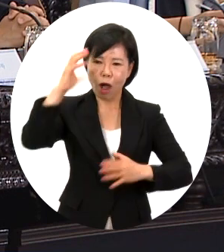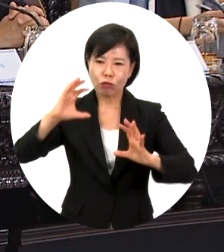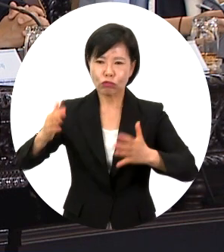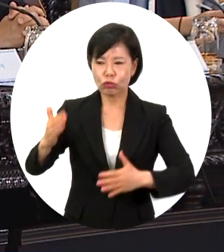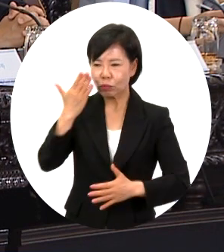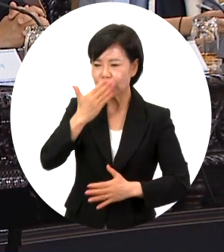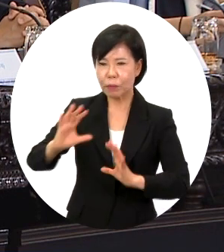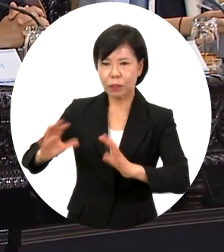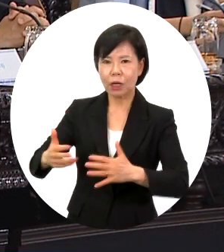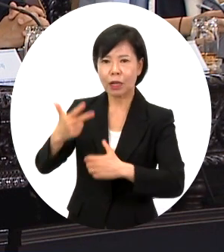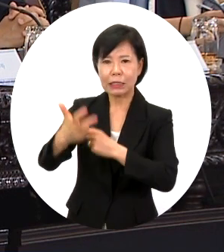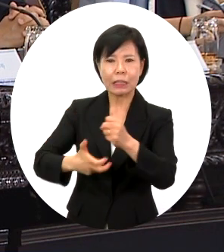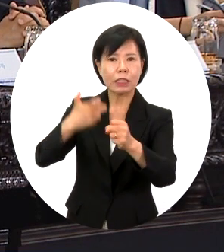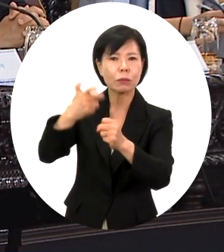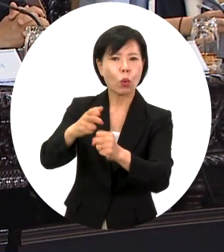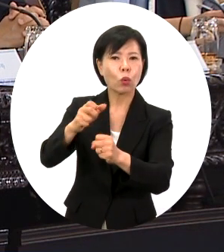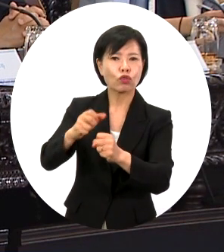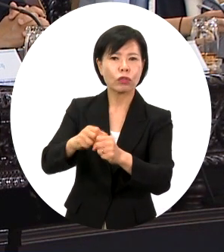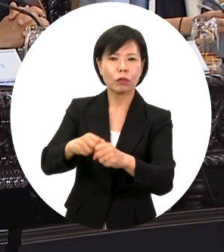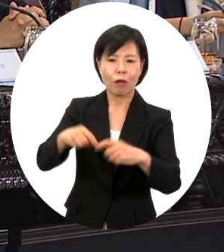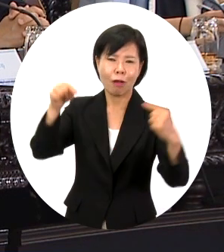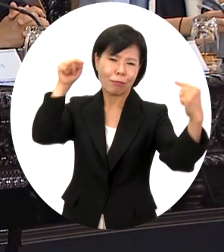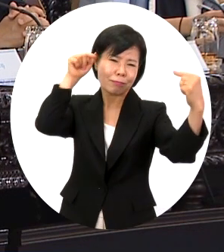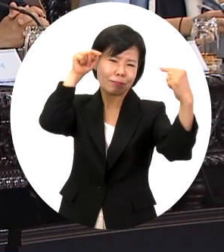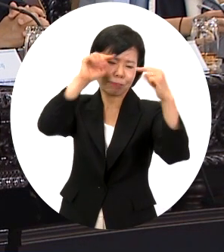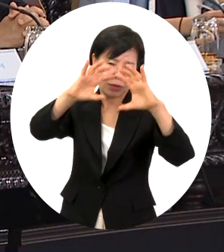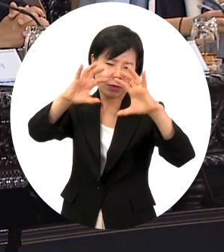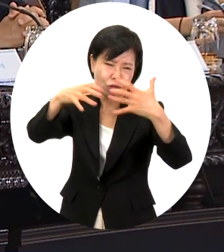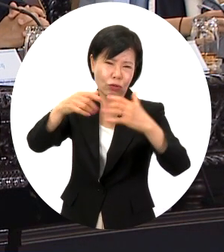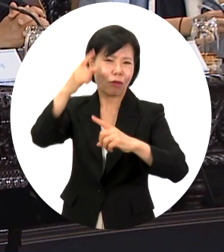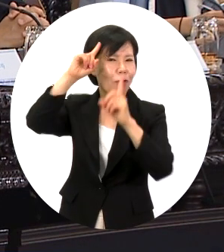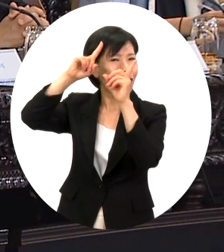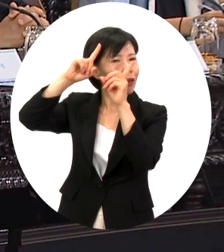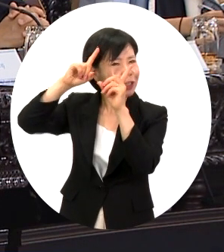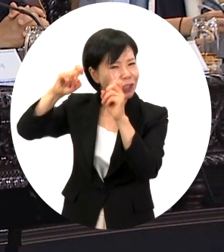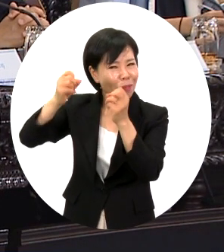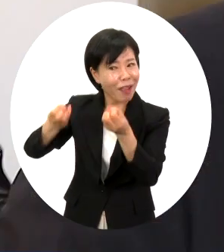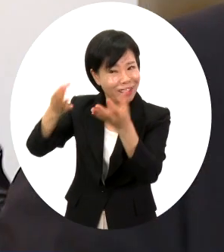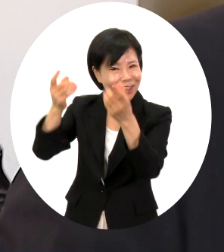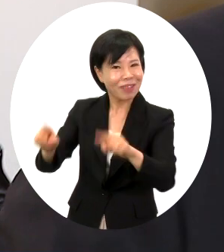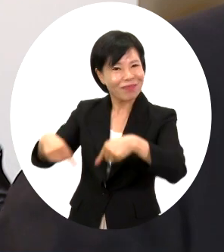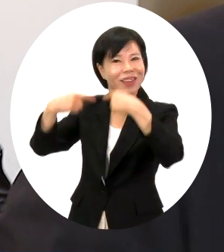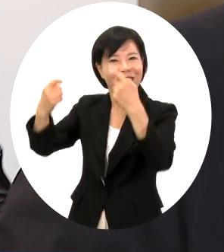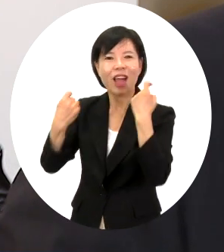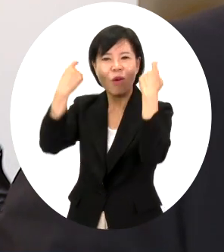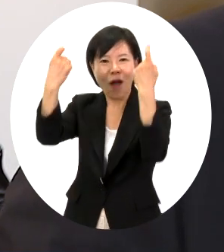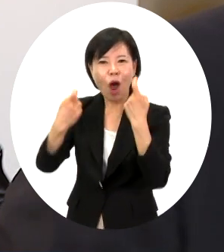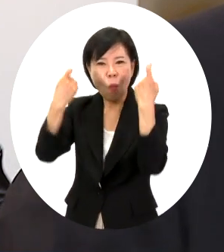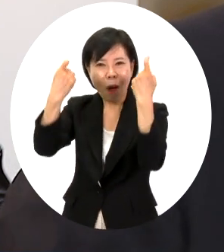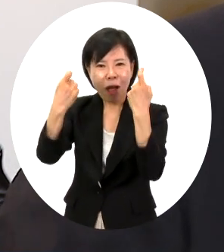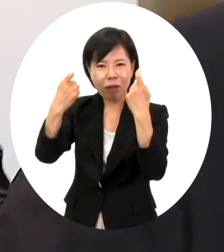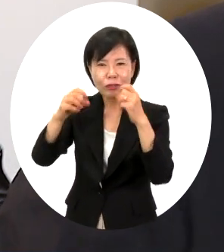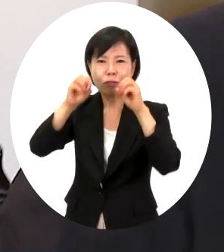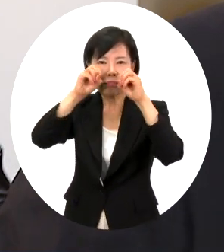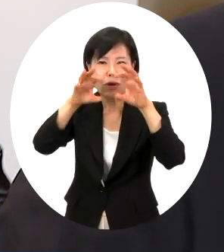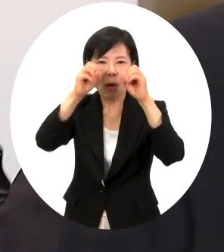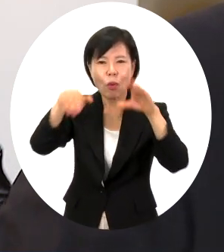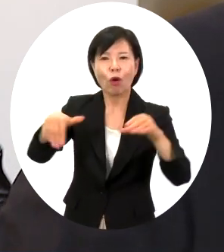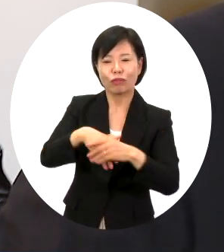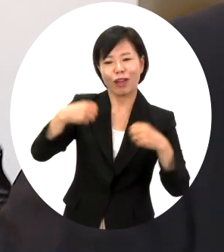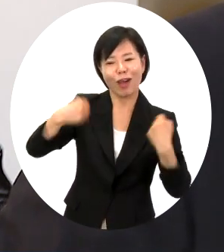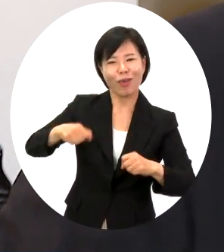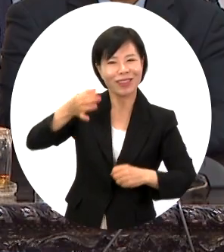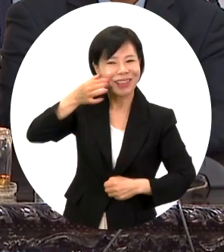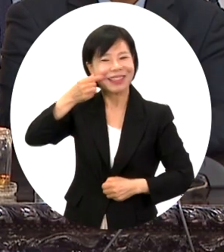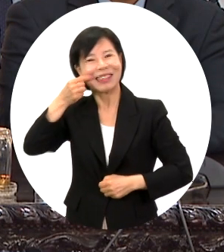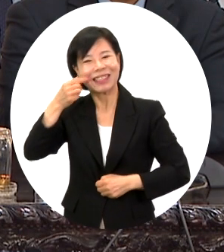제주도는 한국, 필리핀 수교 75주년을 기념해 개최된 코리아 페스티벌 세부에 참가해 관광 홍보 부스를 운영하고